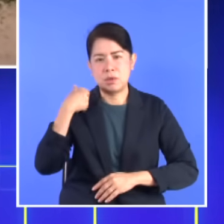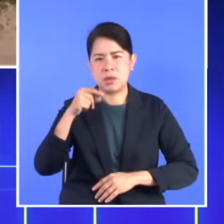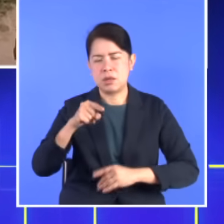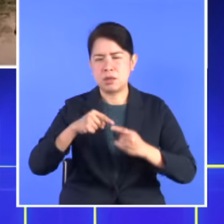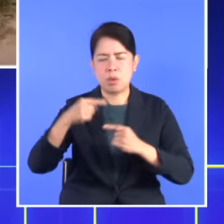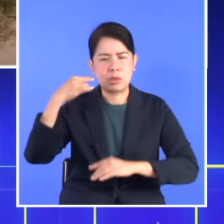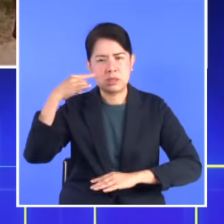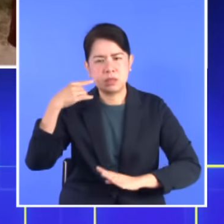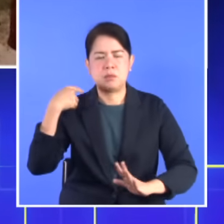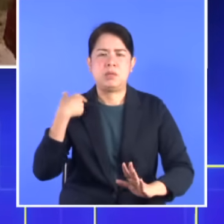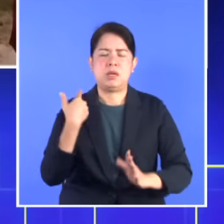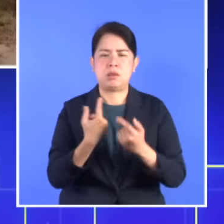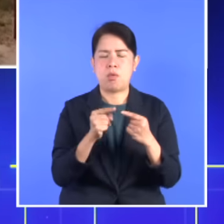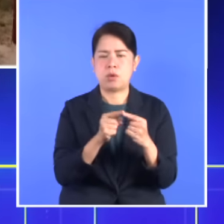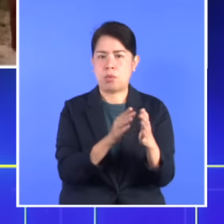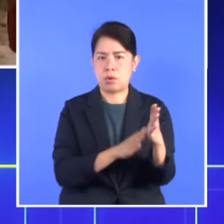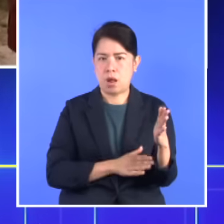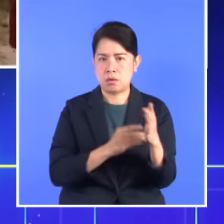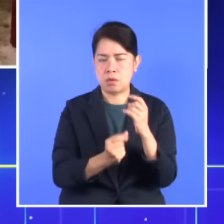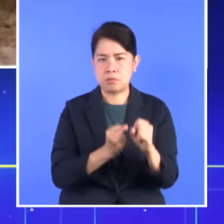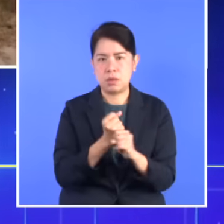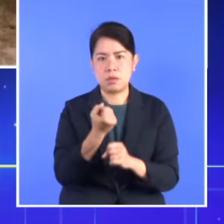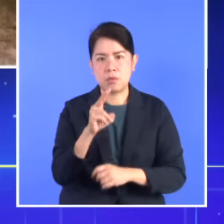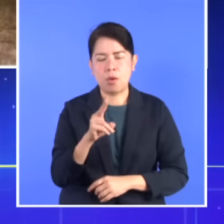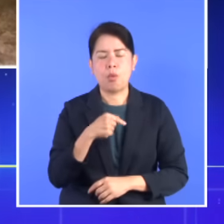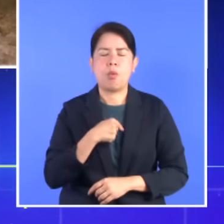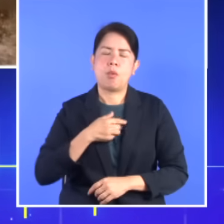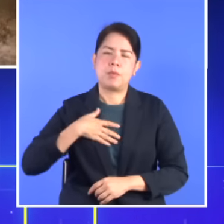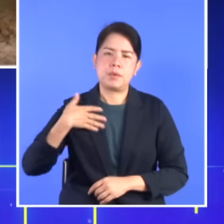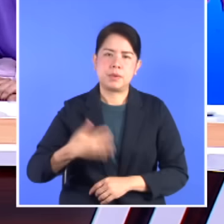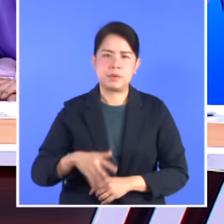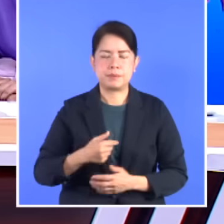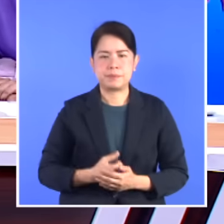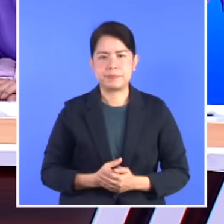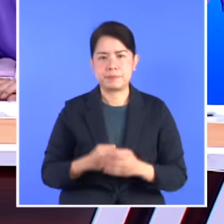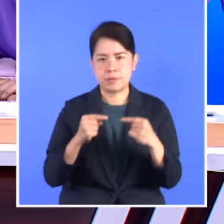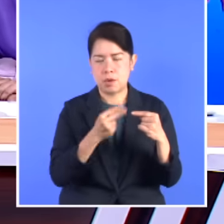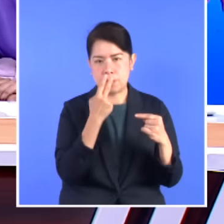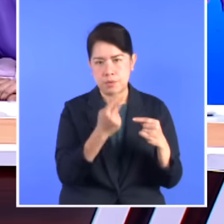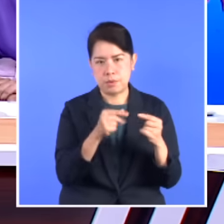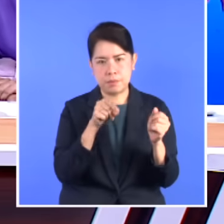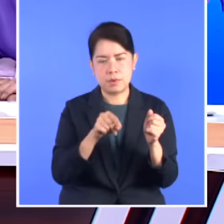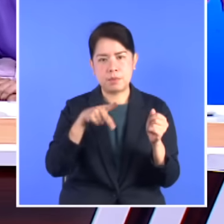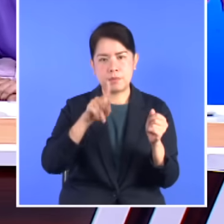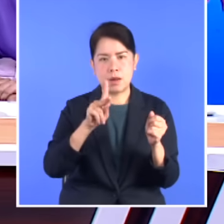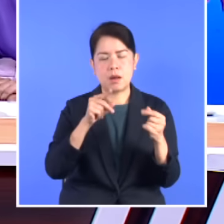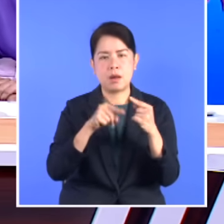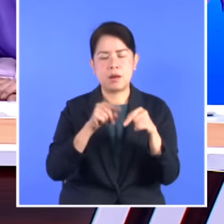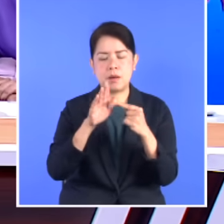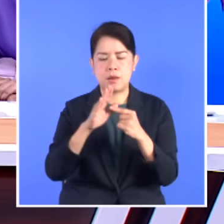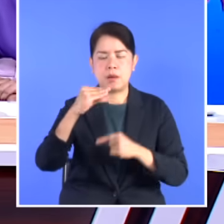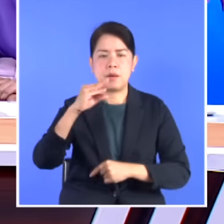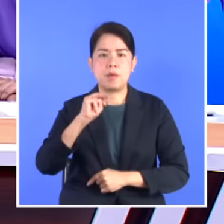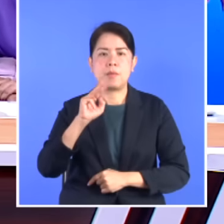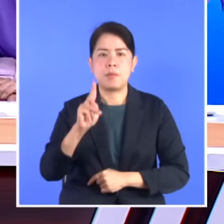ชาวบ้านเขาก็รอมานานนะคะกว่าจะแก้ปัญหาได้เนี่ยนะคุณผู้ชมไปที่อำเภอป่าโมกจังหวัดอ่างทองอันนี้วัวบุกนาข้าว